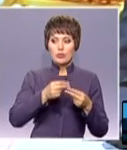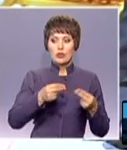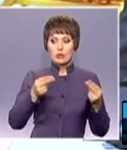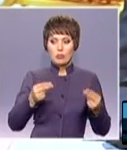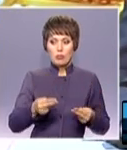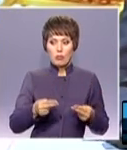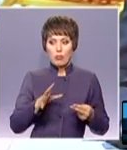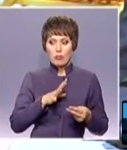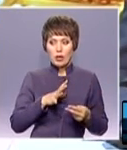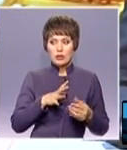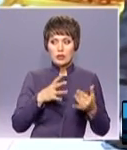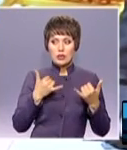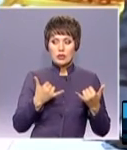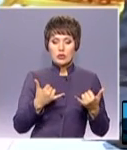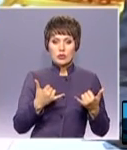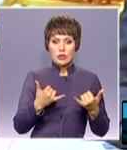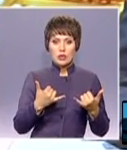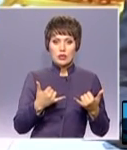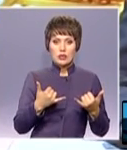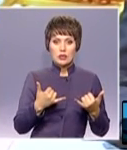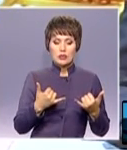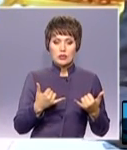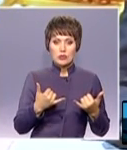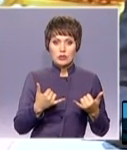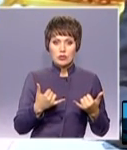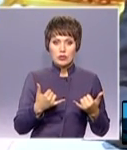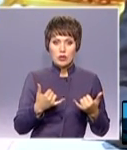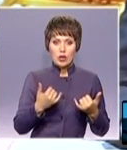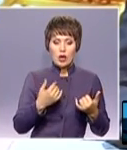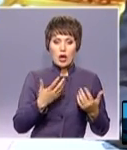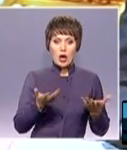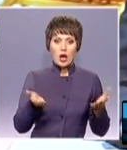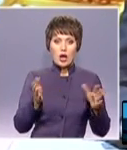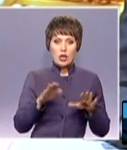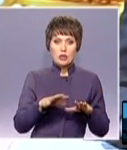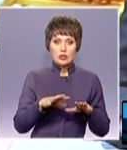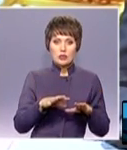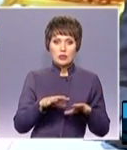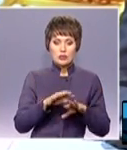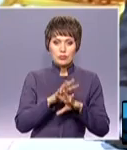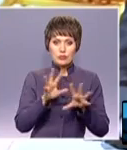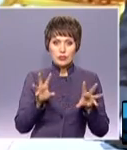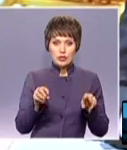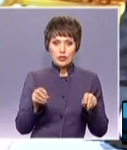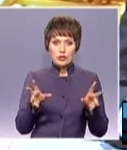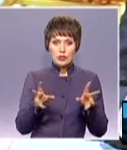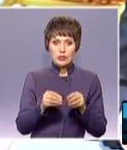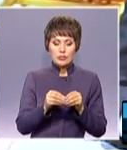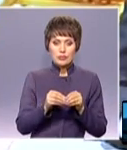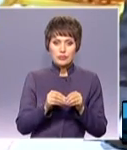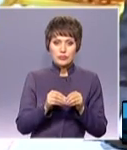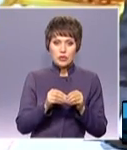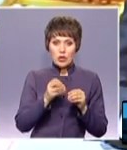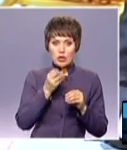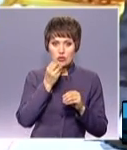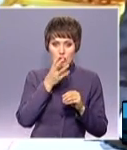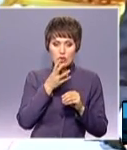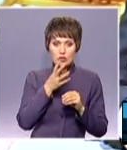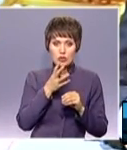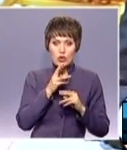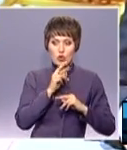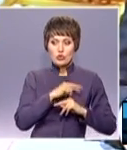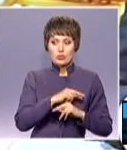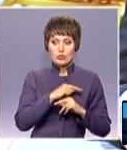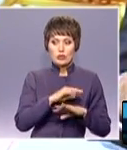қойдық. Сондықтан жаңағы ол қоғамдармен бірге өте жақсы